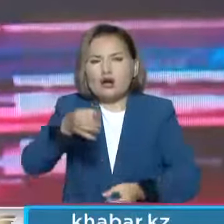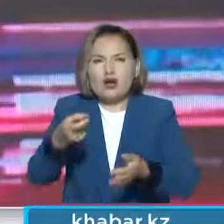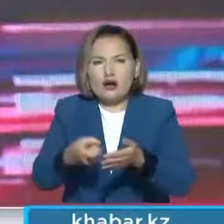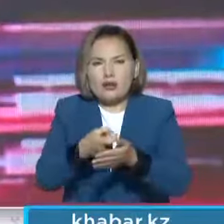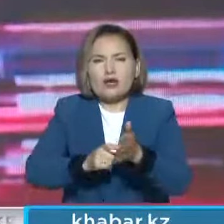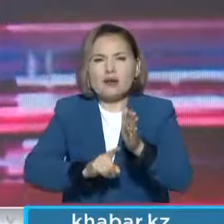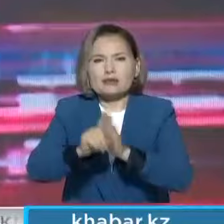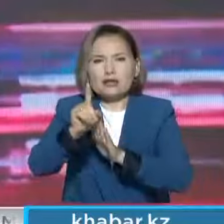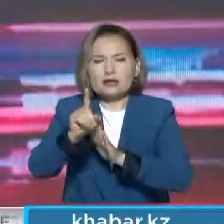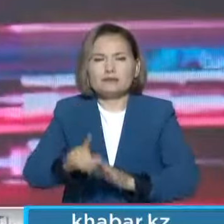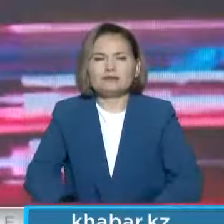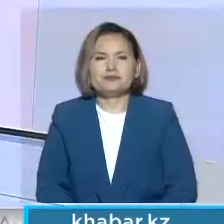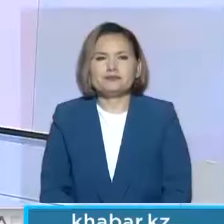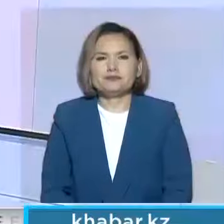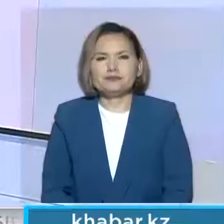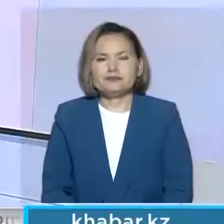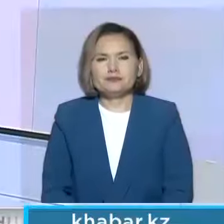іс қозғалған.